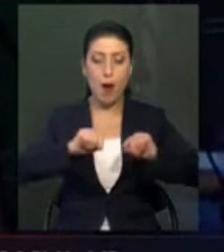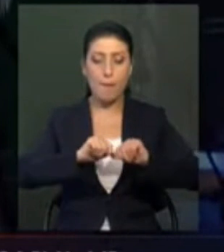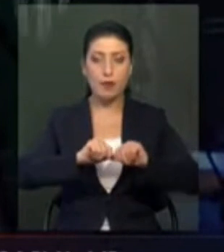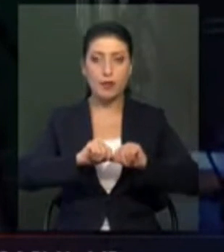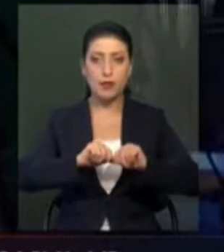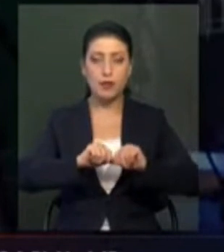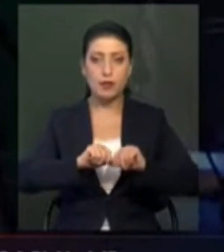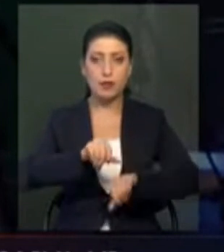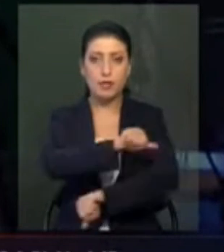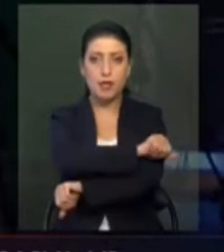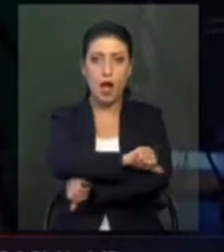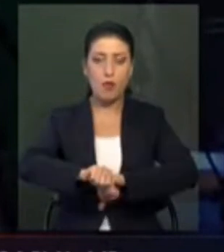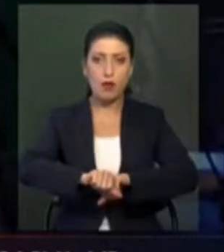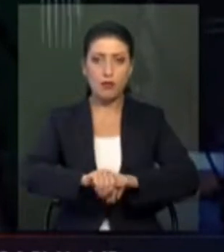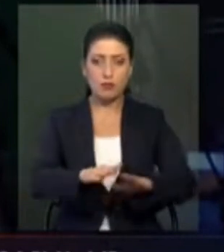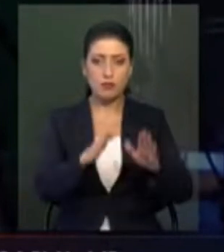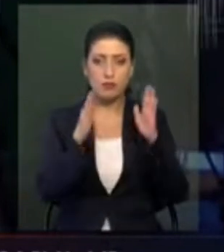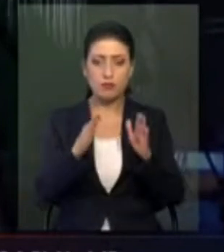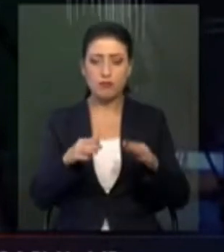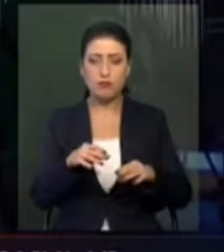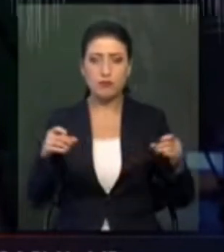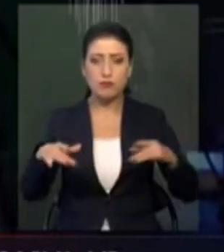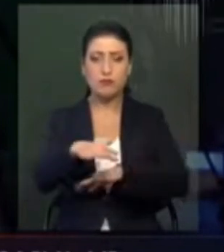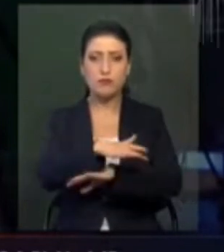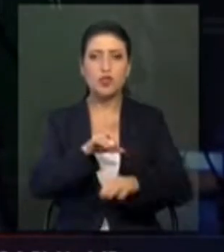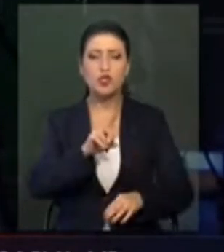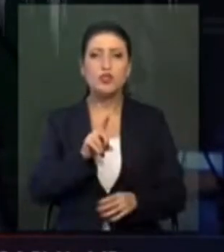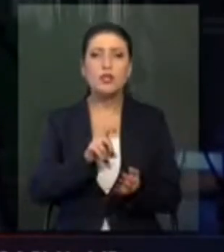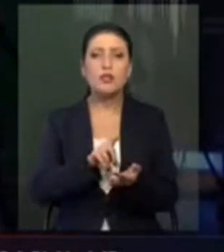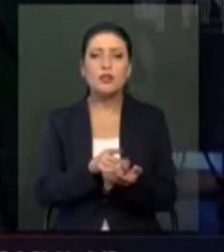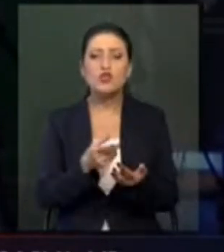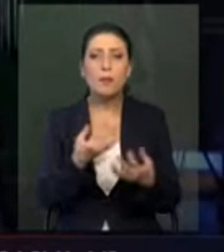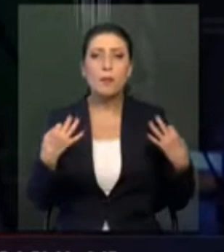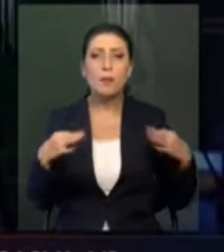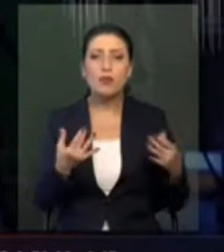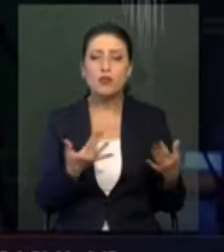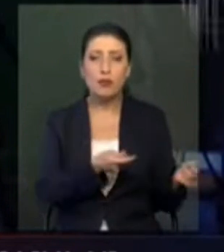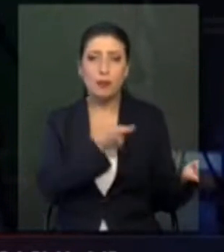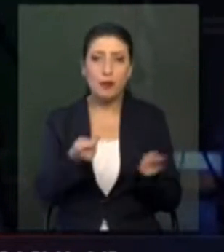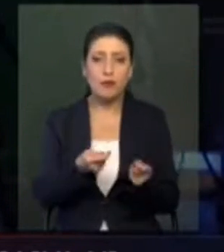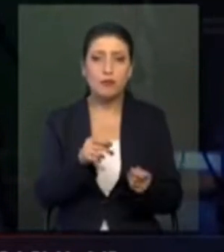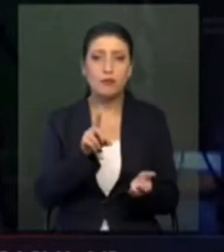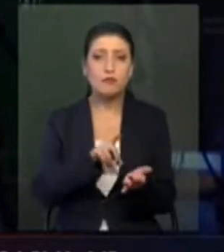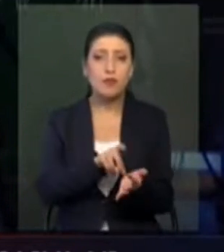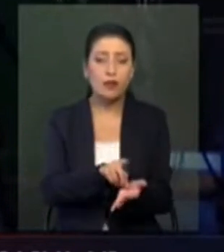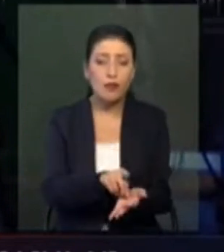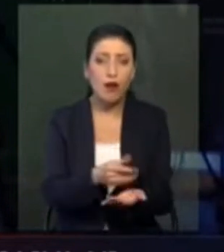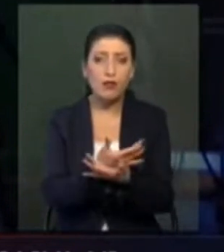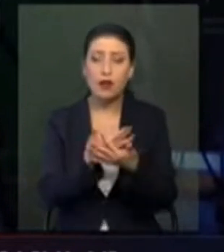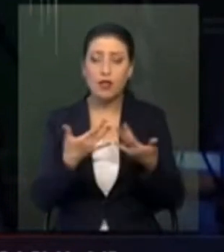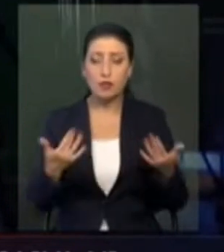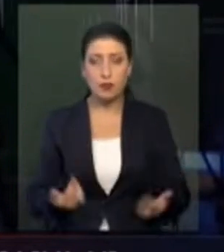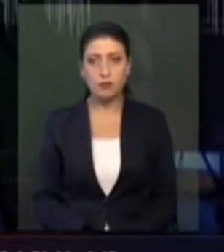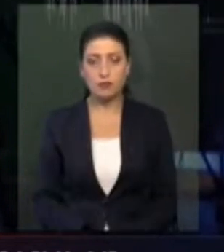սահմանային հատվածում ամենտեղ մեծ կուտակումներ կան։ Իսկ ինչ տեխնիկա են կուտակել։ Տանկեր, բան էլ